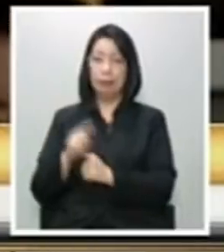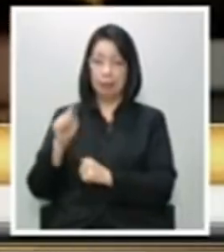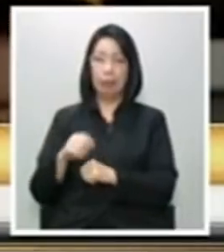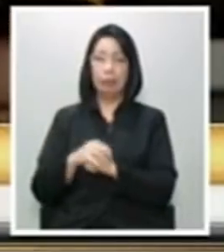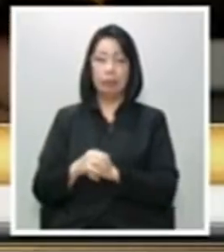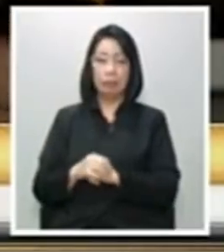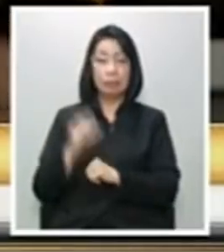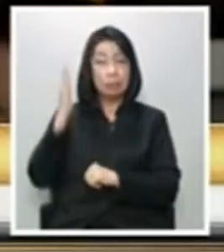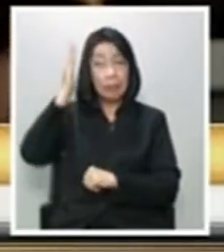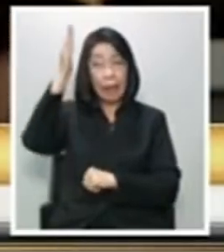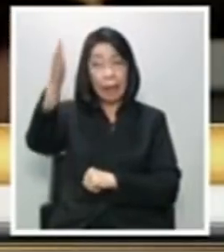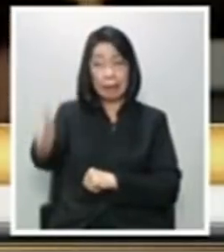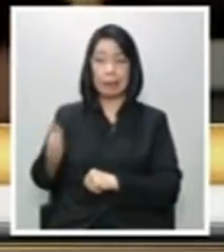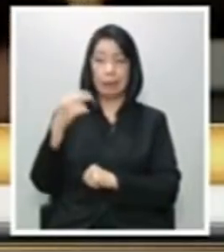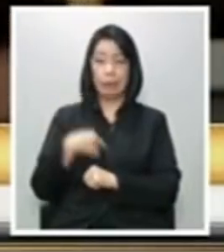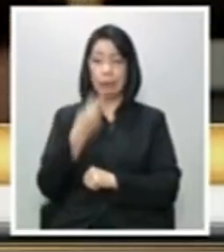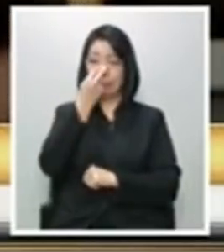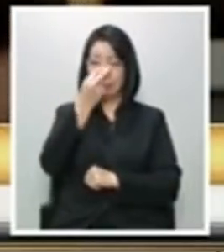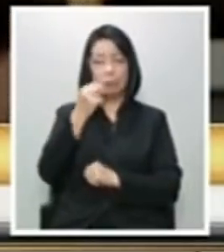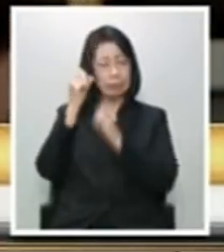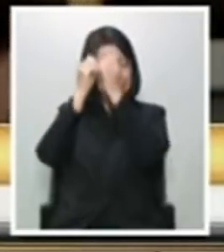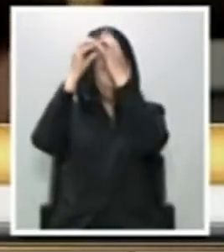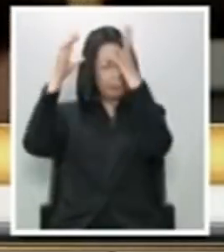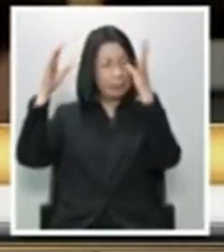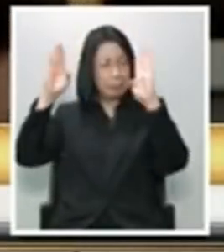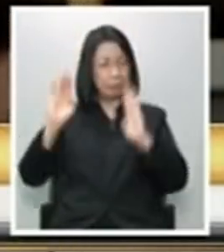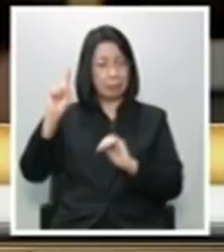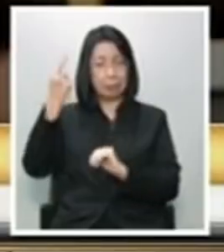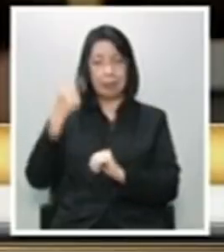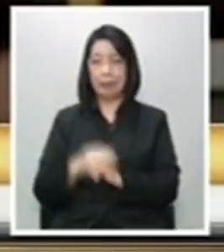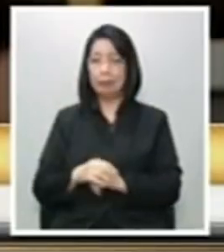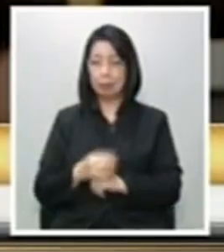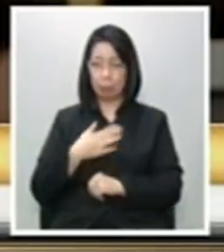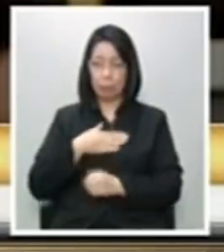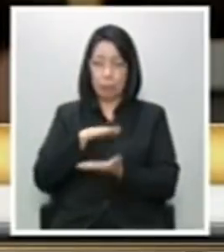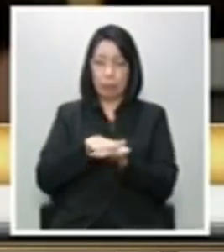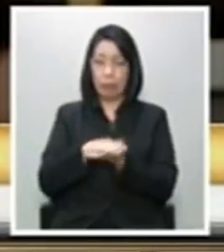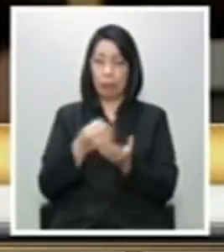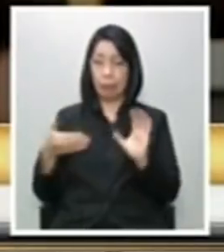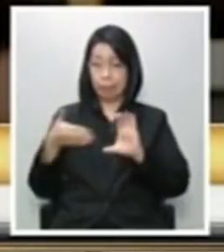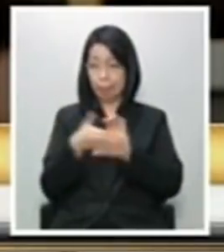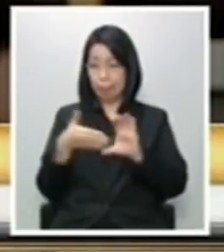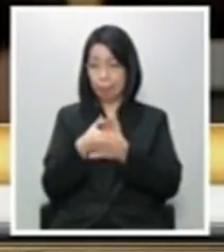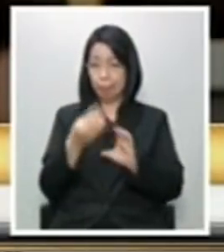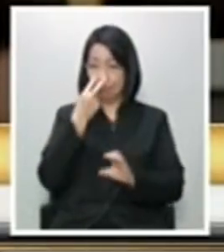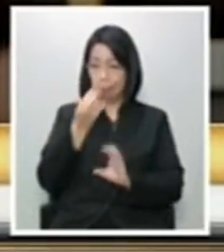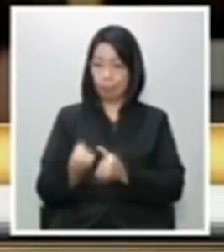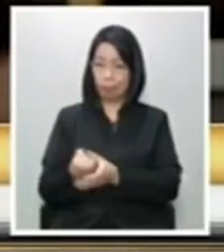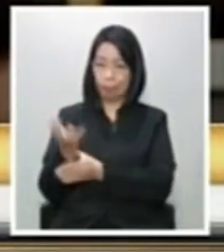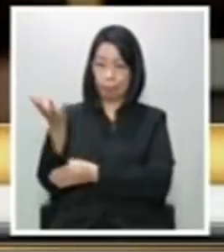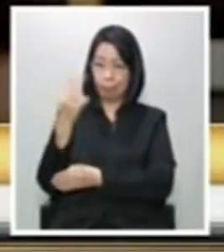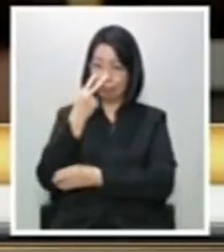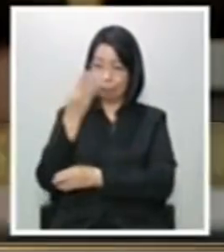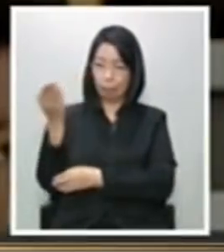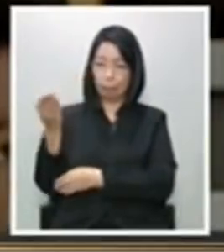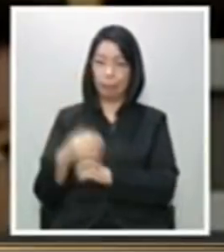ะพูดถึงอนาคตในการที่เราจะพูดถึงจินตนาการใหม่ผมขออนุญาตใช้สไลด์ในการฉายภาพสิ่งที่อยู่ในหัวผมมาให้กับท่